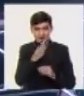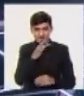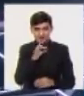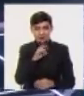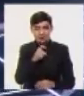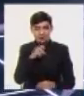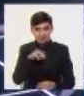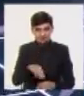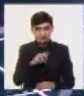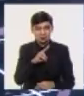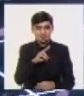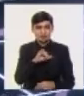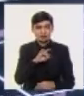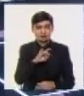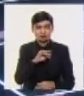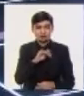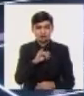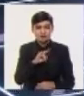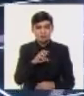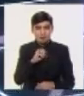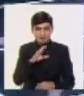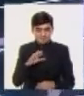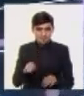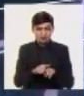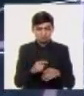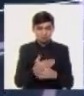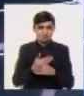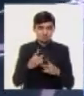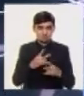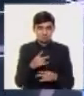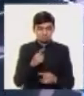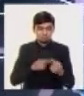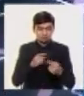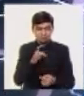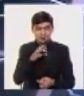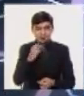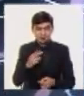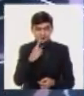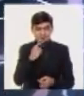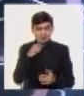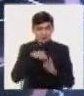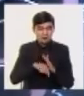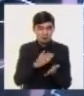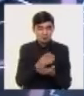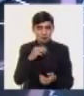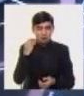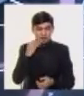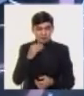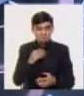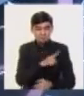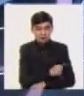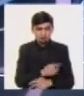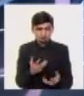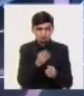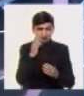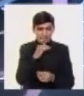12-летняя Рахат Каржаубаева нуждается в вашей помощи. Девочка борется с раком крови. Турецкие врачи дали шанс, и